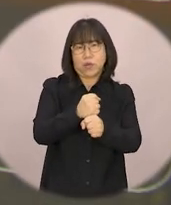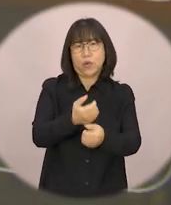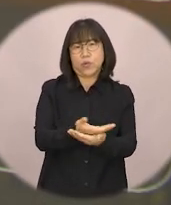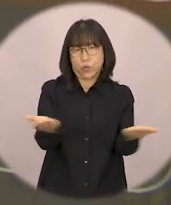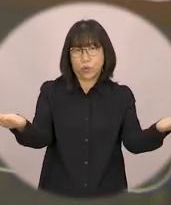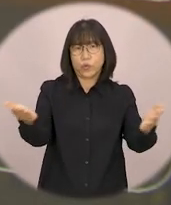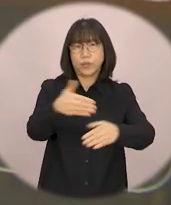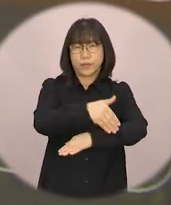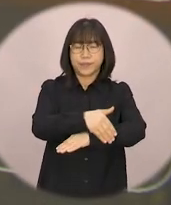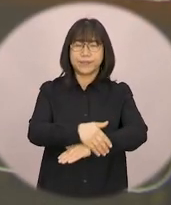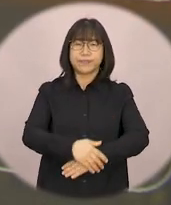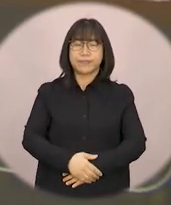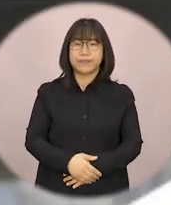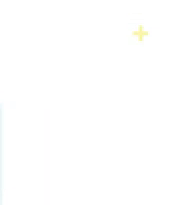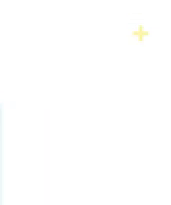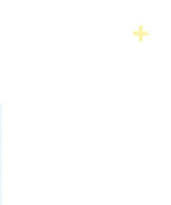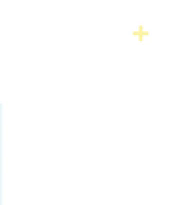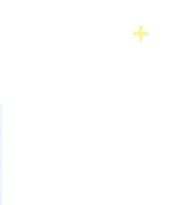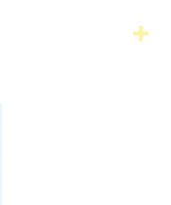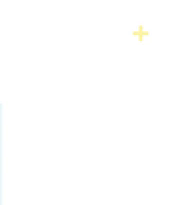다하고 있습니다